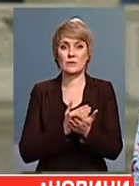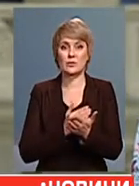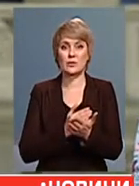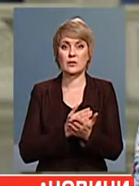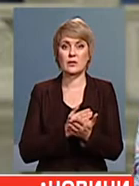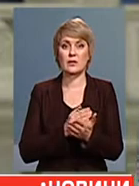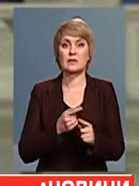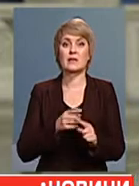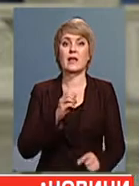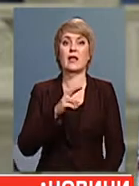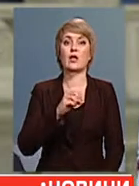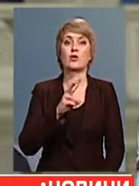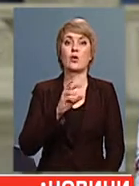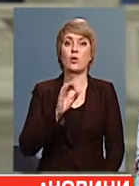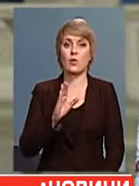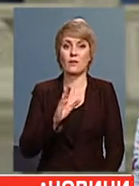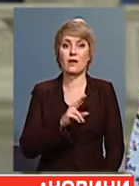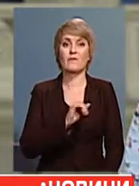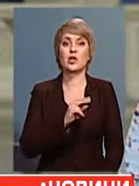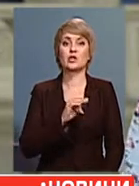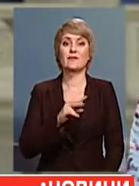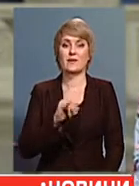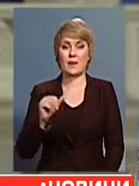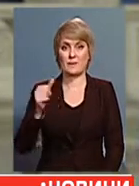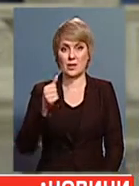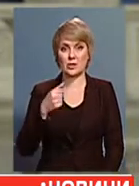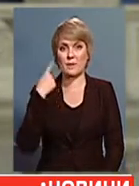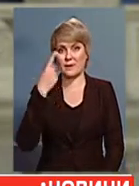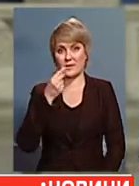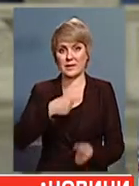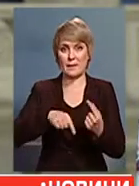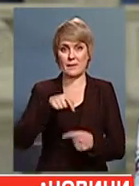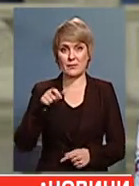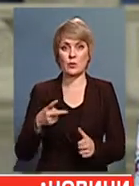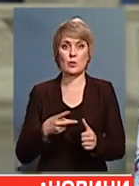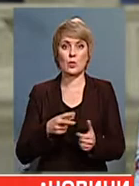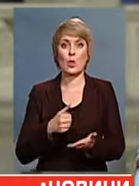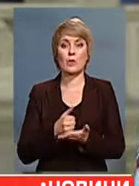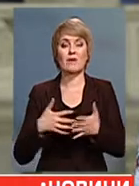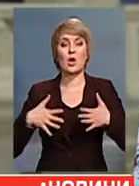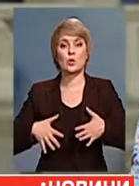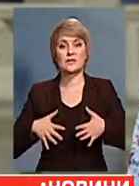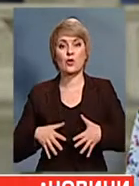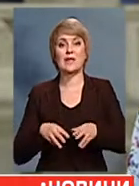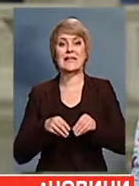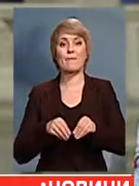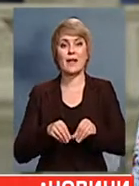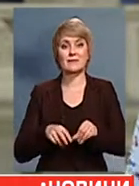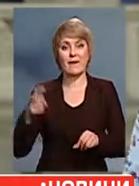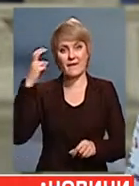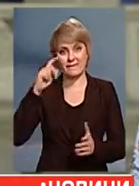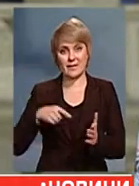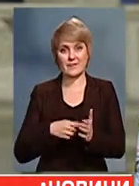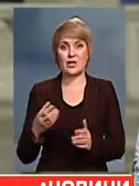Максим Єдаков та Хвича Мепарішвілі. Перший з них – це приватний підприємець, другий – голова грузинського земляцтва у Києві. Ще